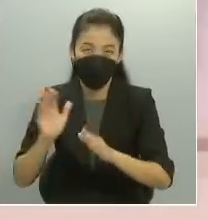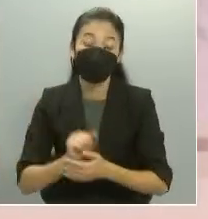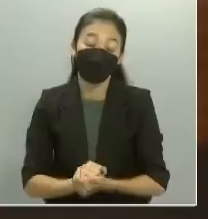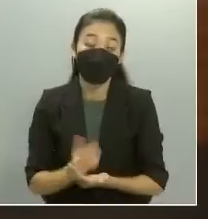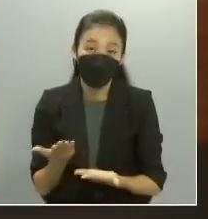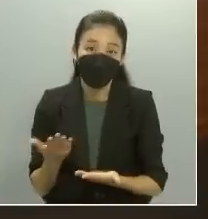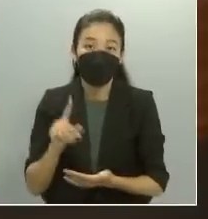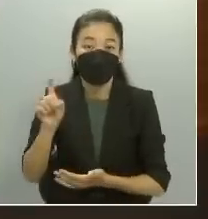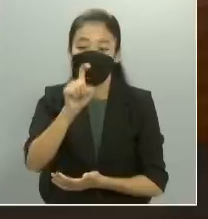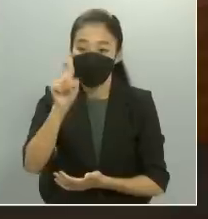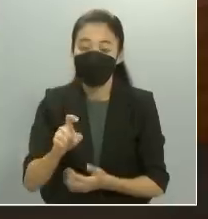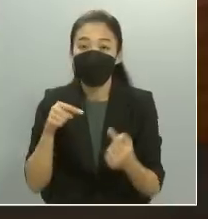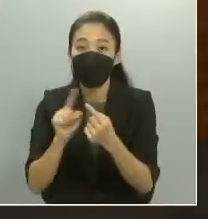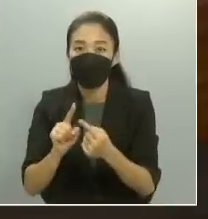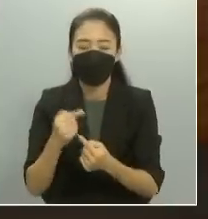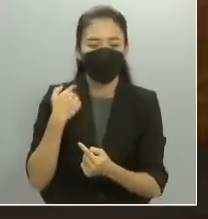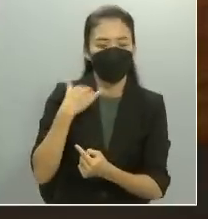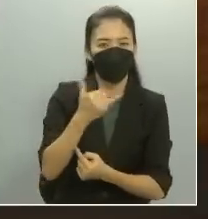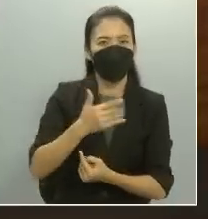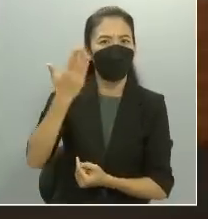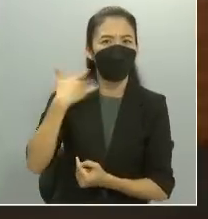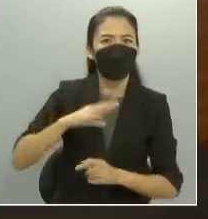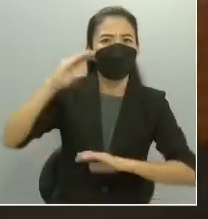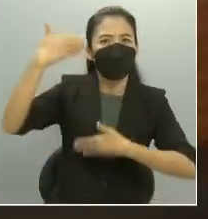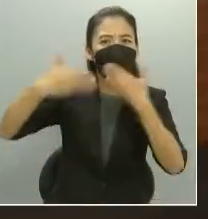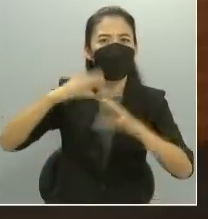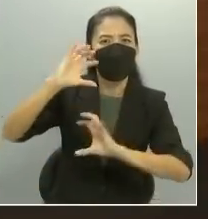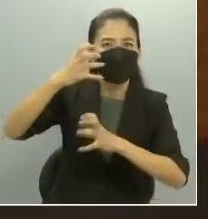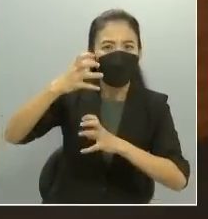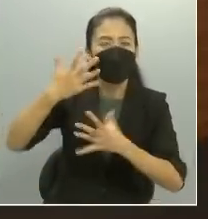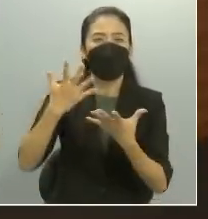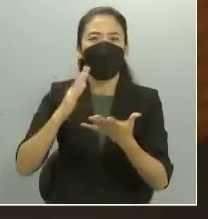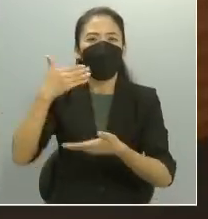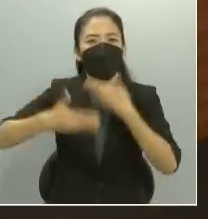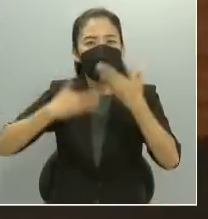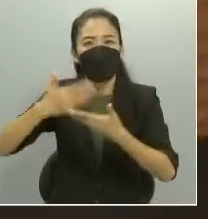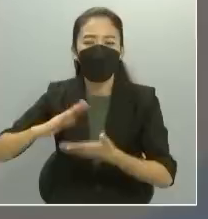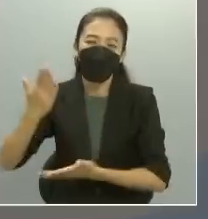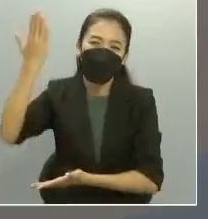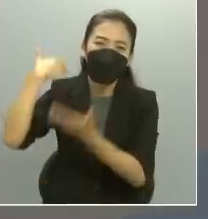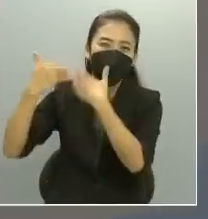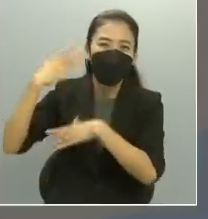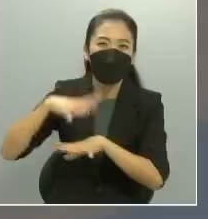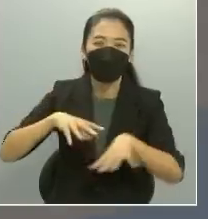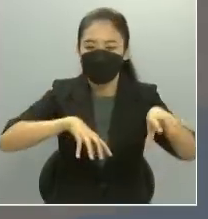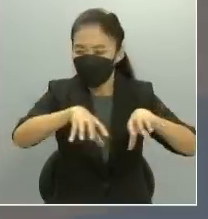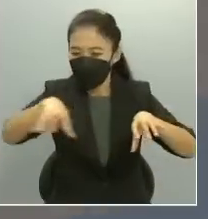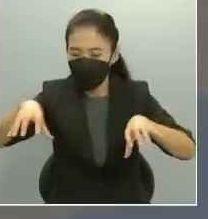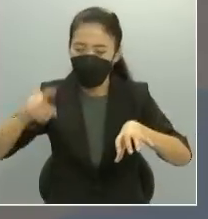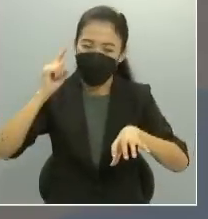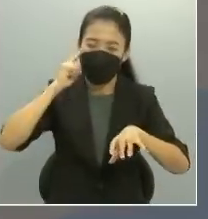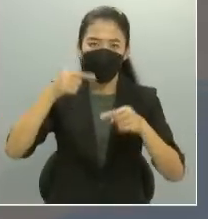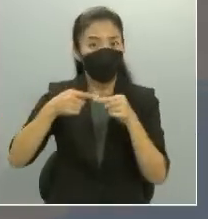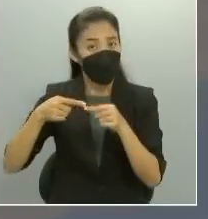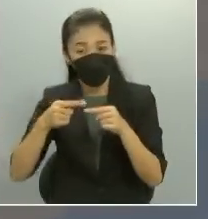ไม่ประการใดหรืออาจจะไม่เสียงมาดูที่โลกณขณะเดียวกันก็จะมีประเด็นเรื่องธรณีเรื่องการเตรียมความพร้อมเรื่องศึกษา